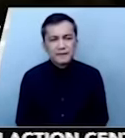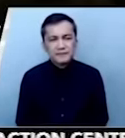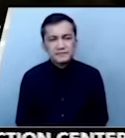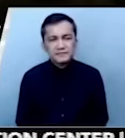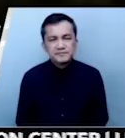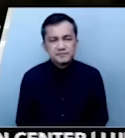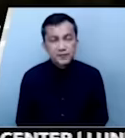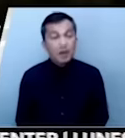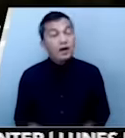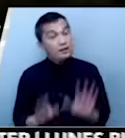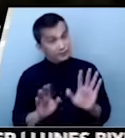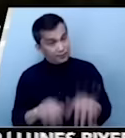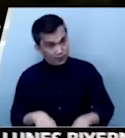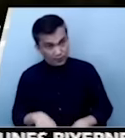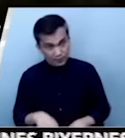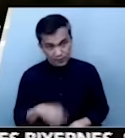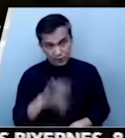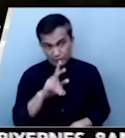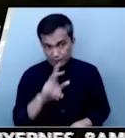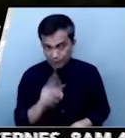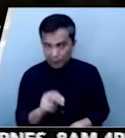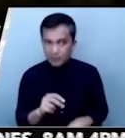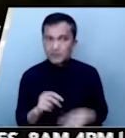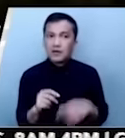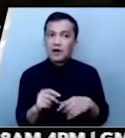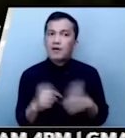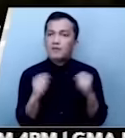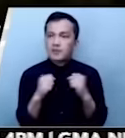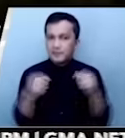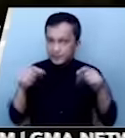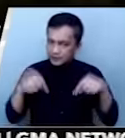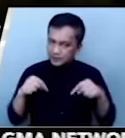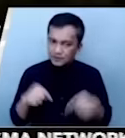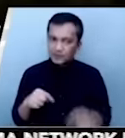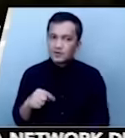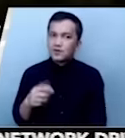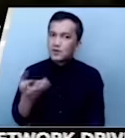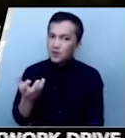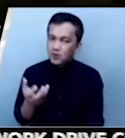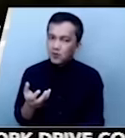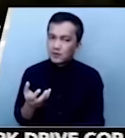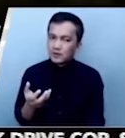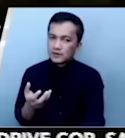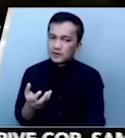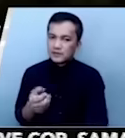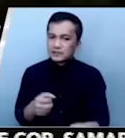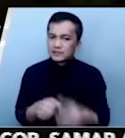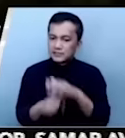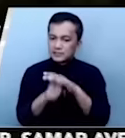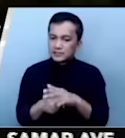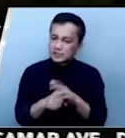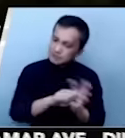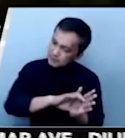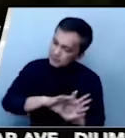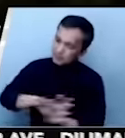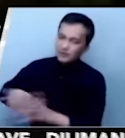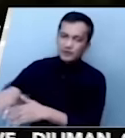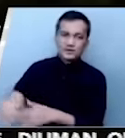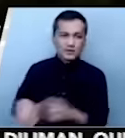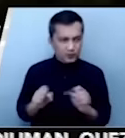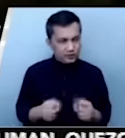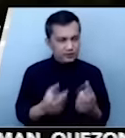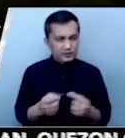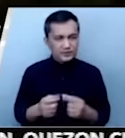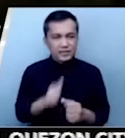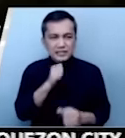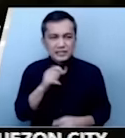Nako, Ivan, napakalamig ngayon dito, no? And if you want to put the stress away, pwede nang gawin yan ng hindi magpakalayo-layo